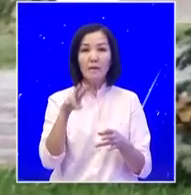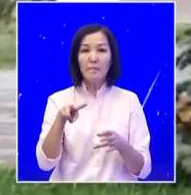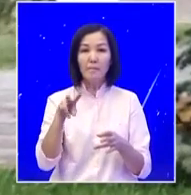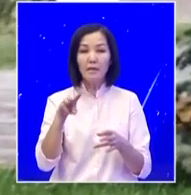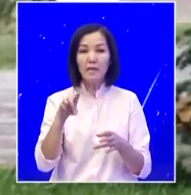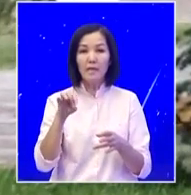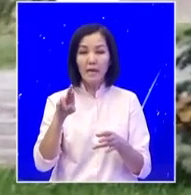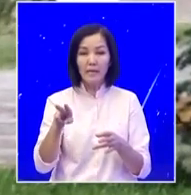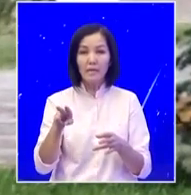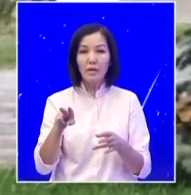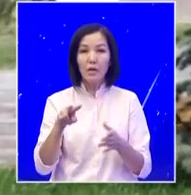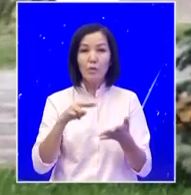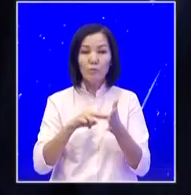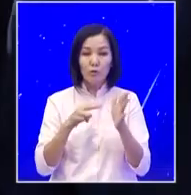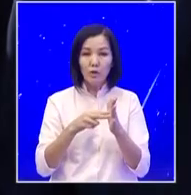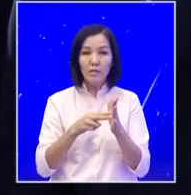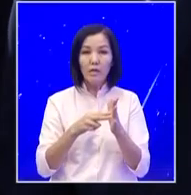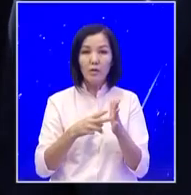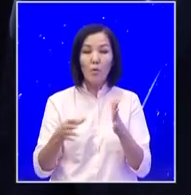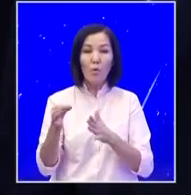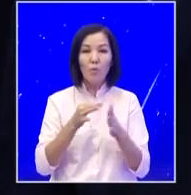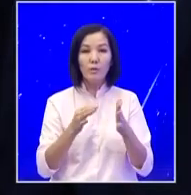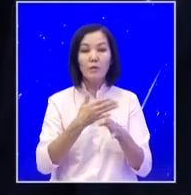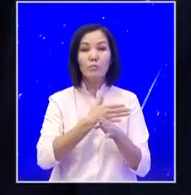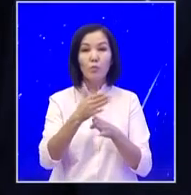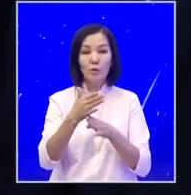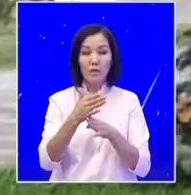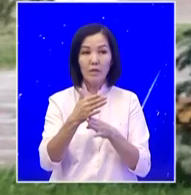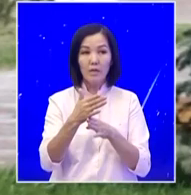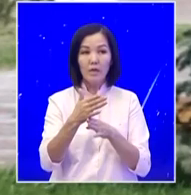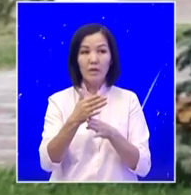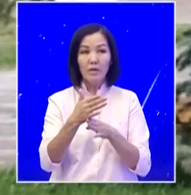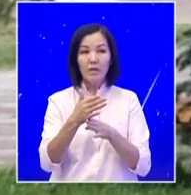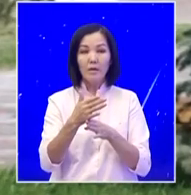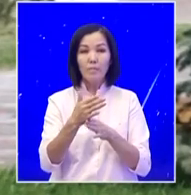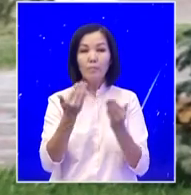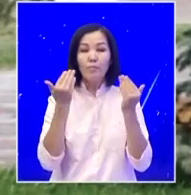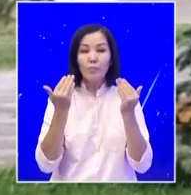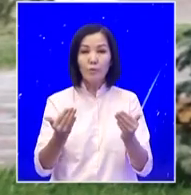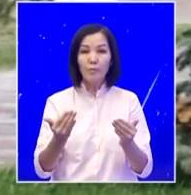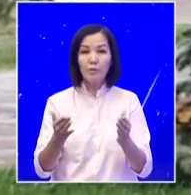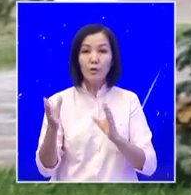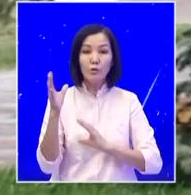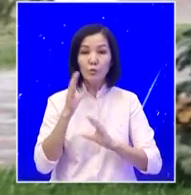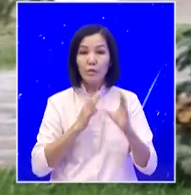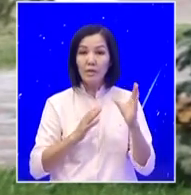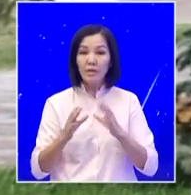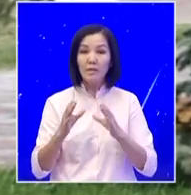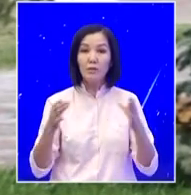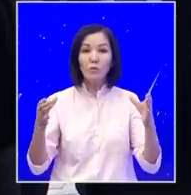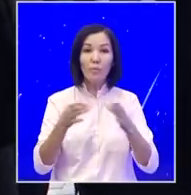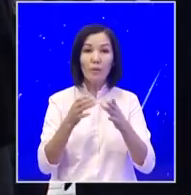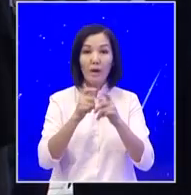теңге жергілікті бюджетте бөлдік. Сөйтіп біз бүгін сонда жақсы ойға жетіп